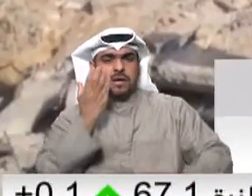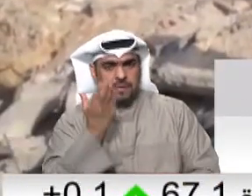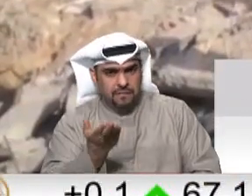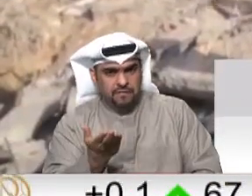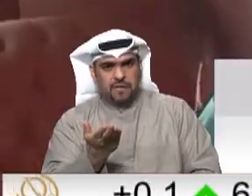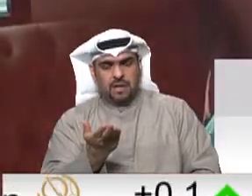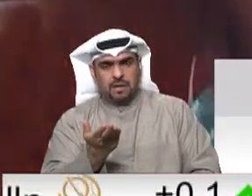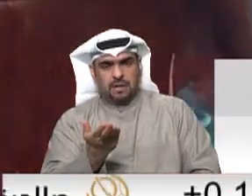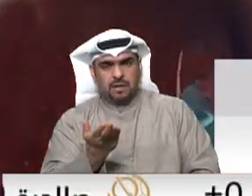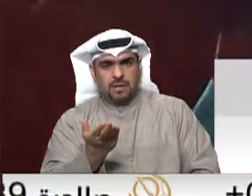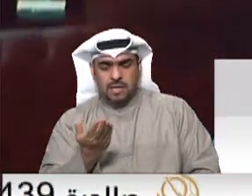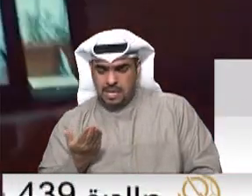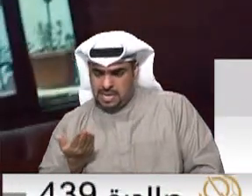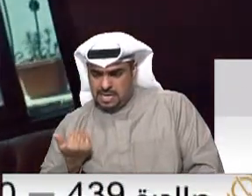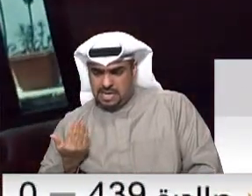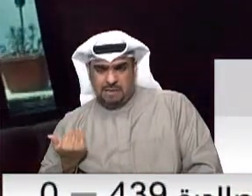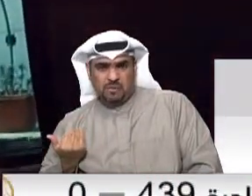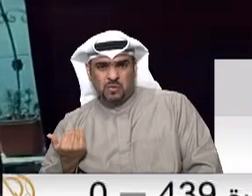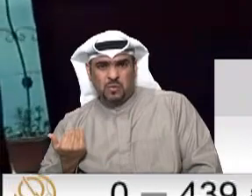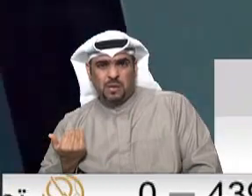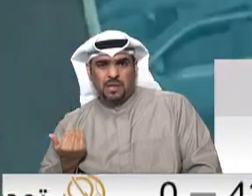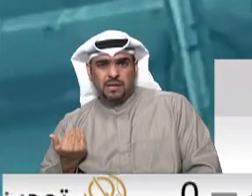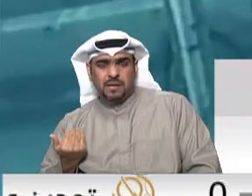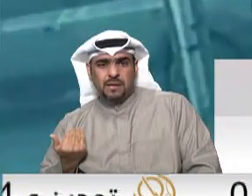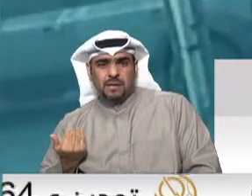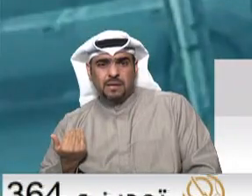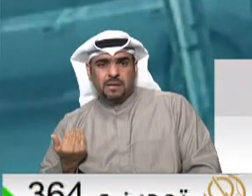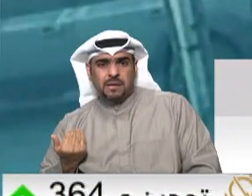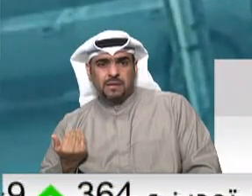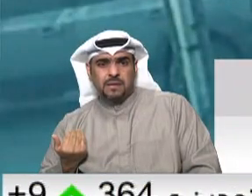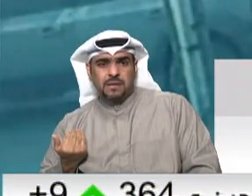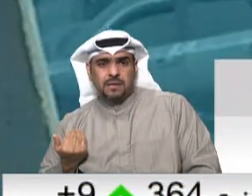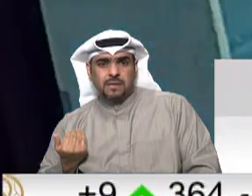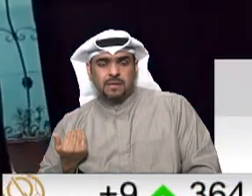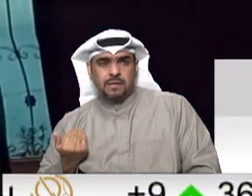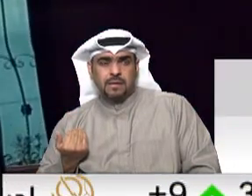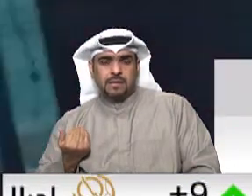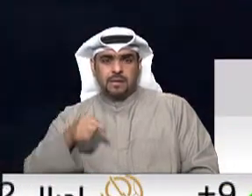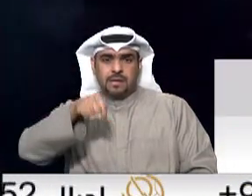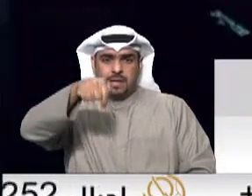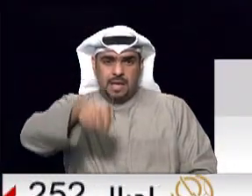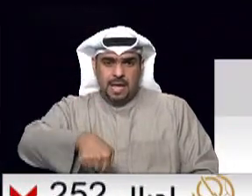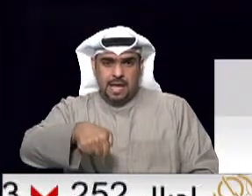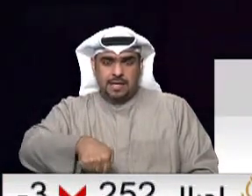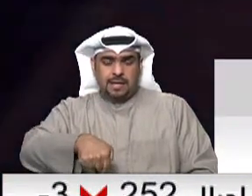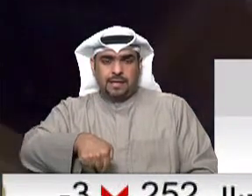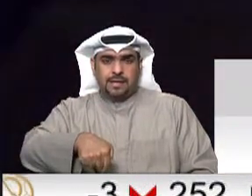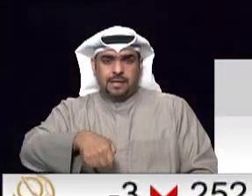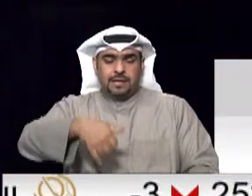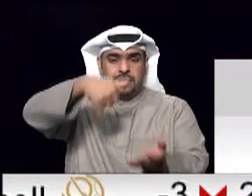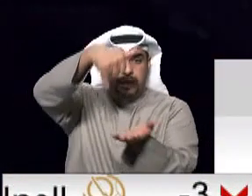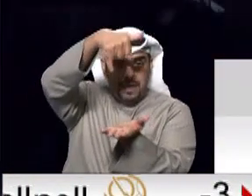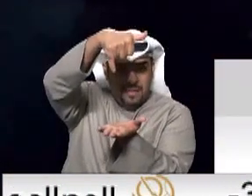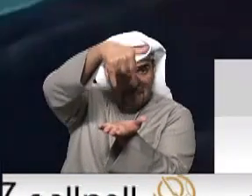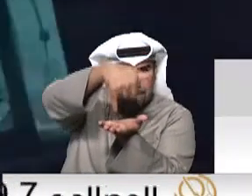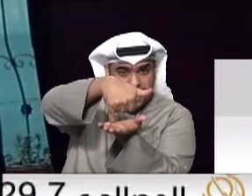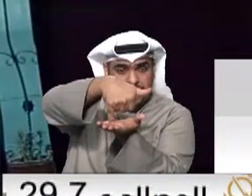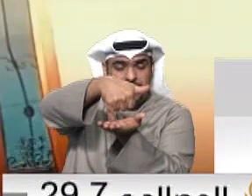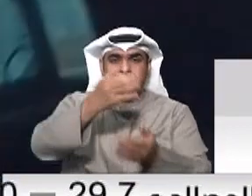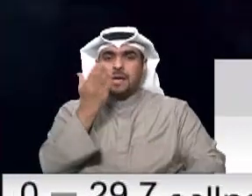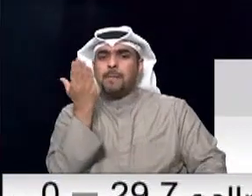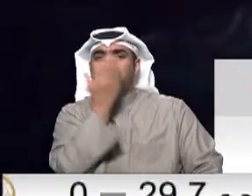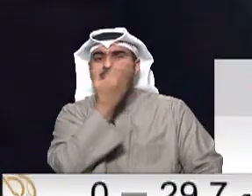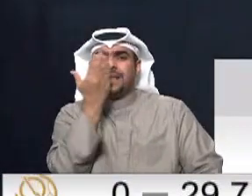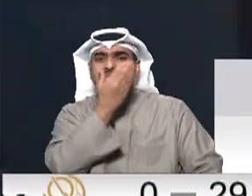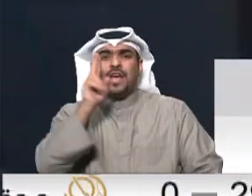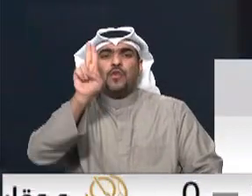قبل دقائق قليلة كان هناك استهداف لمركز للإيواء، وهو عبارة عن مدرسة تابعة لوكالة